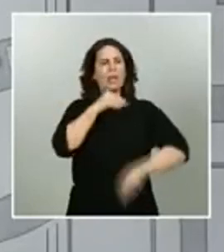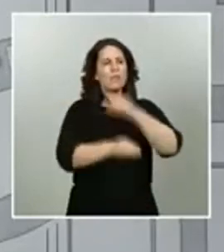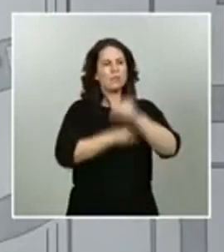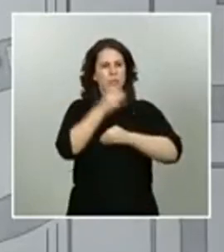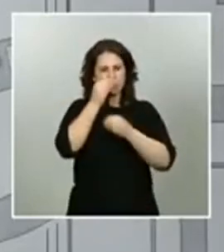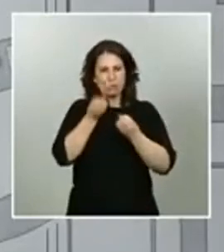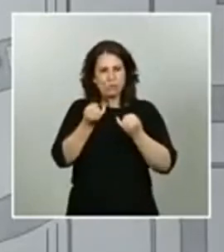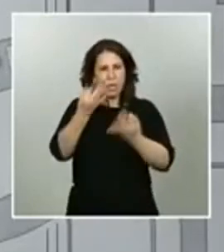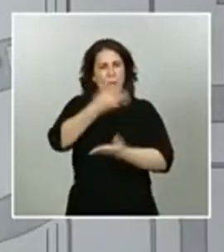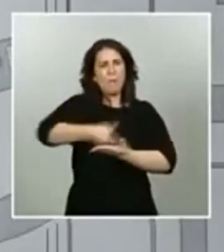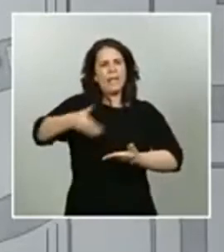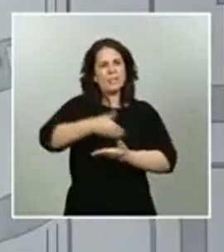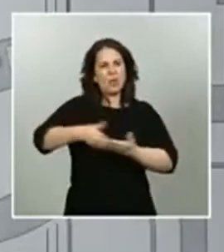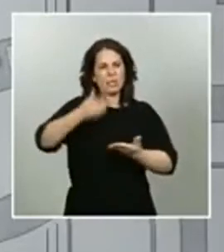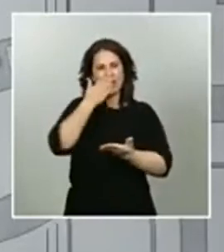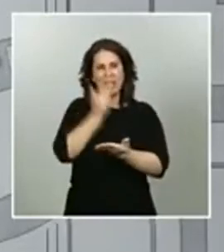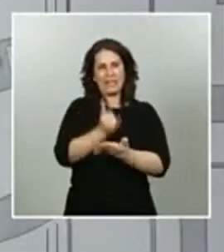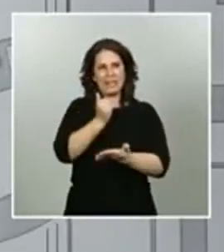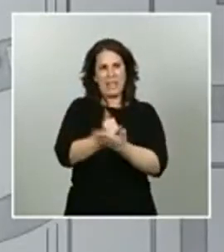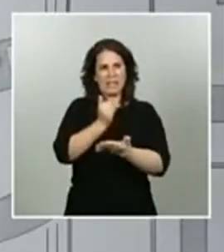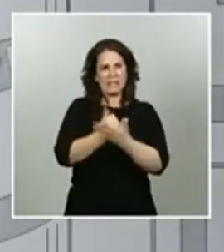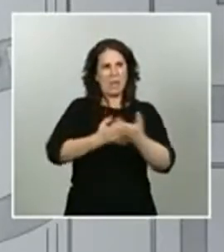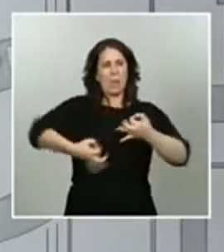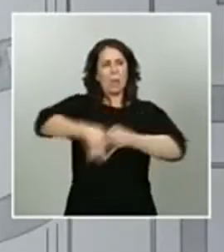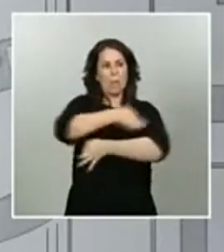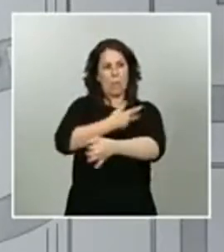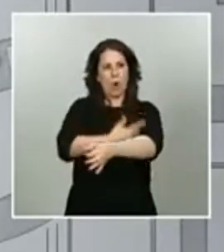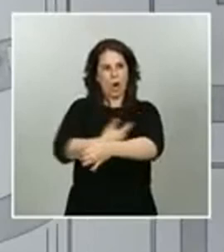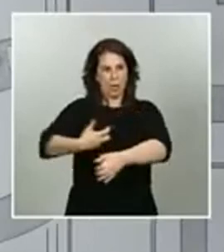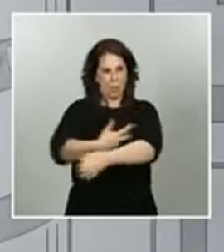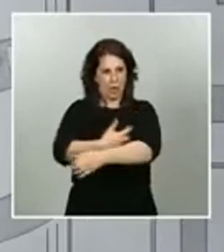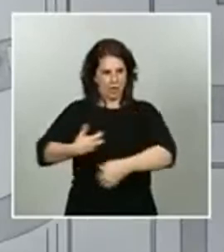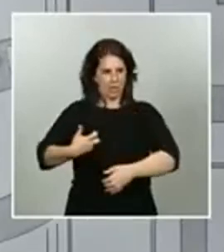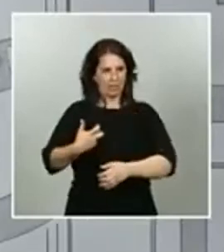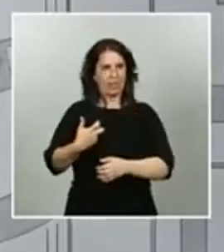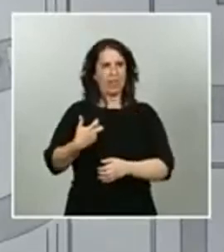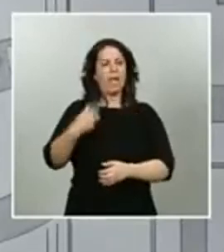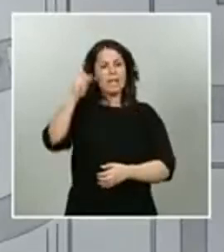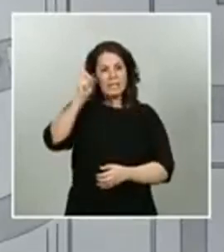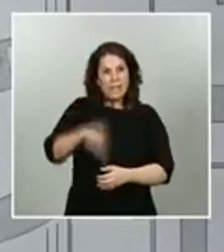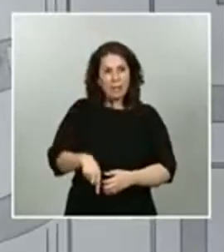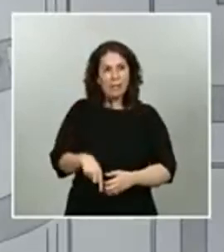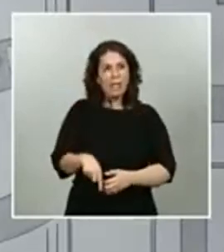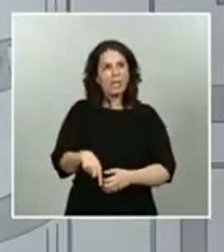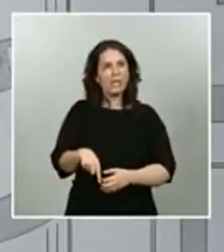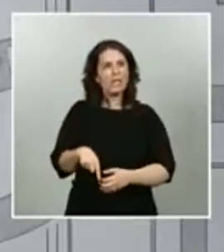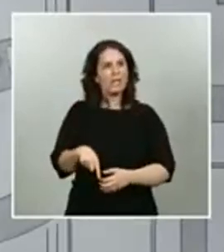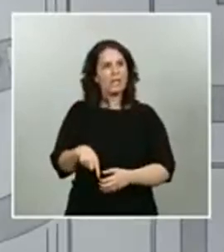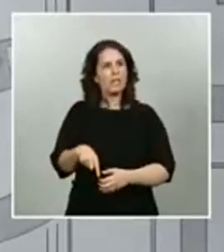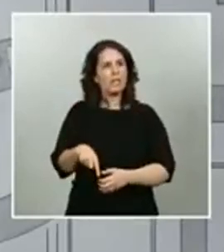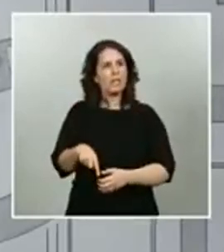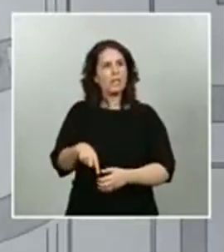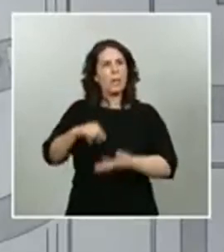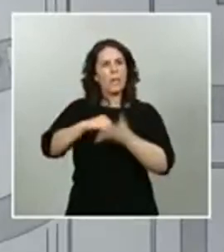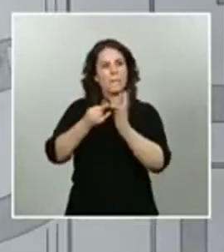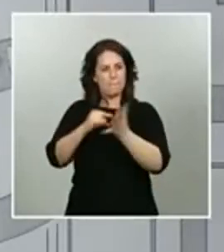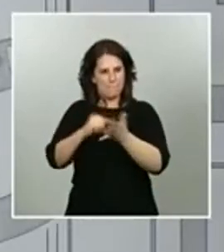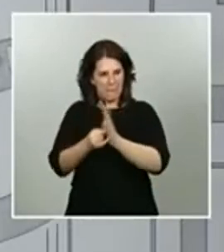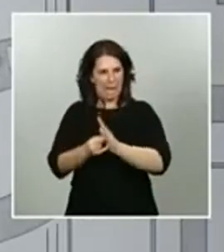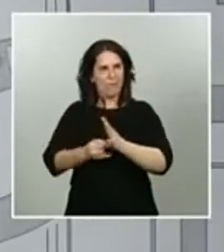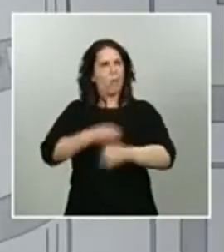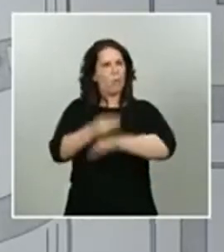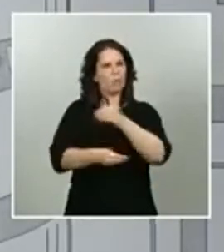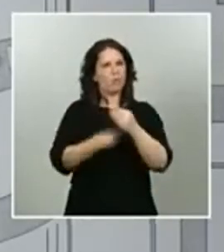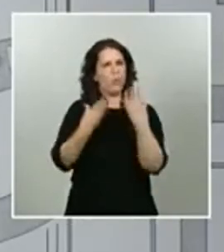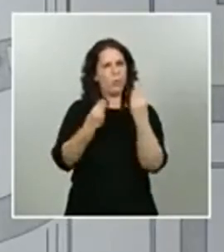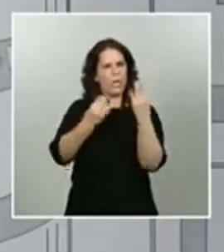abbiamo anche elaborato un piano in Italia, un piano molto sofisticato di monitoraggio. che ci consente, pur noi abbiamo